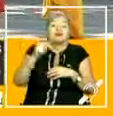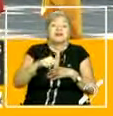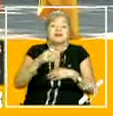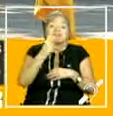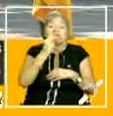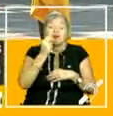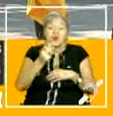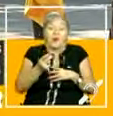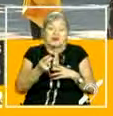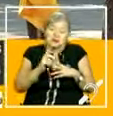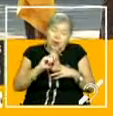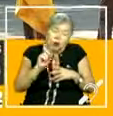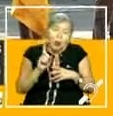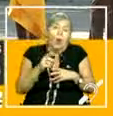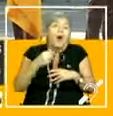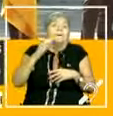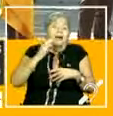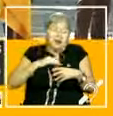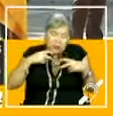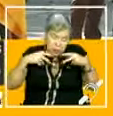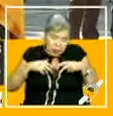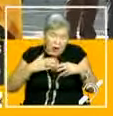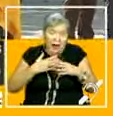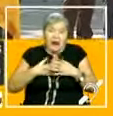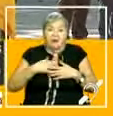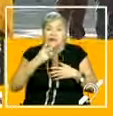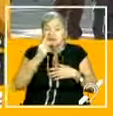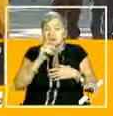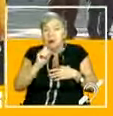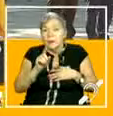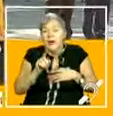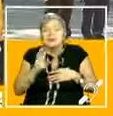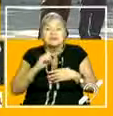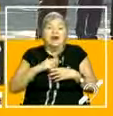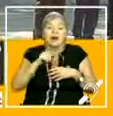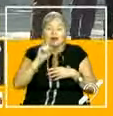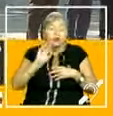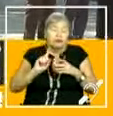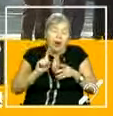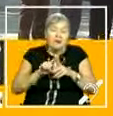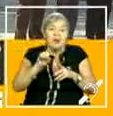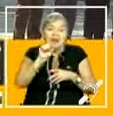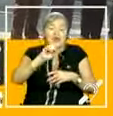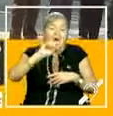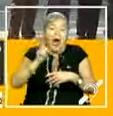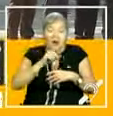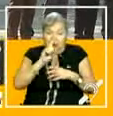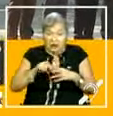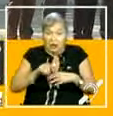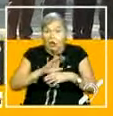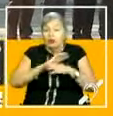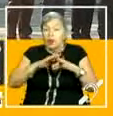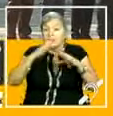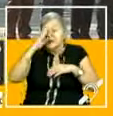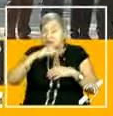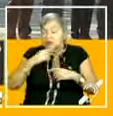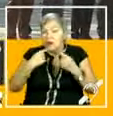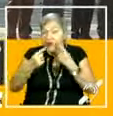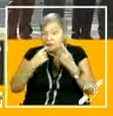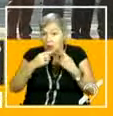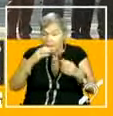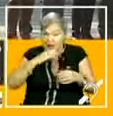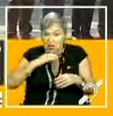doar din partea lui Volodymyr Zelensky. Asta în timp ce toată ziua au existat informații legate și de faptul că